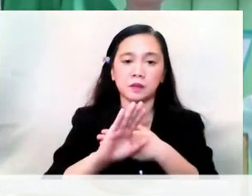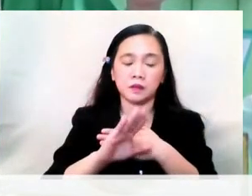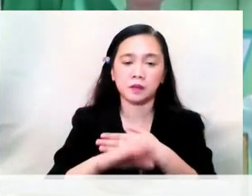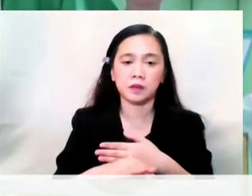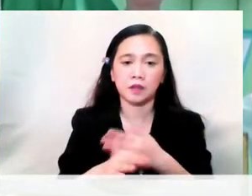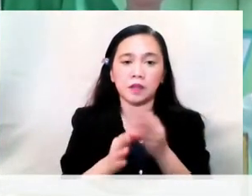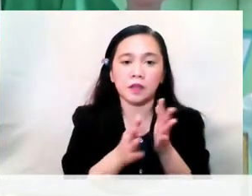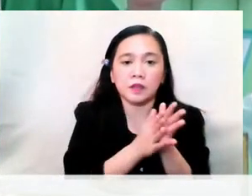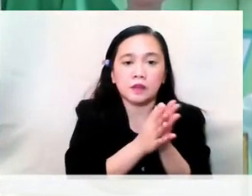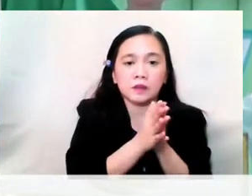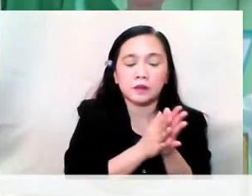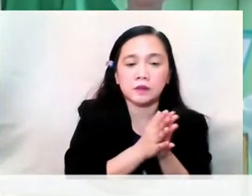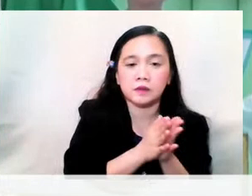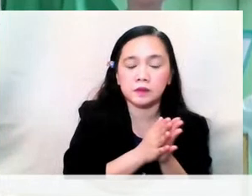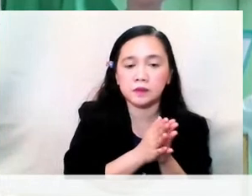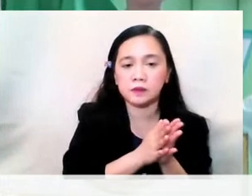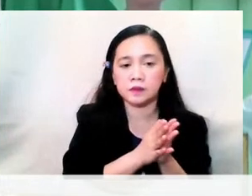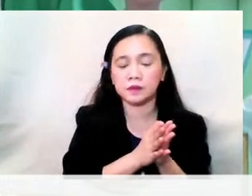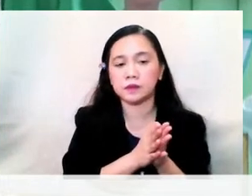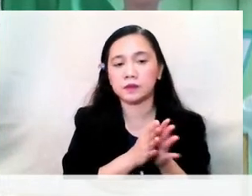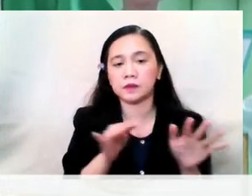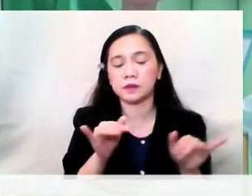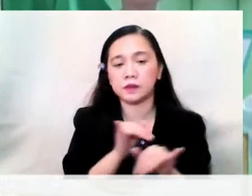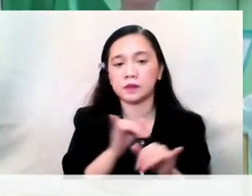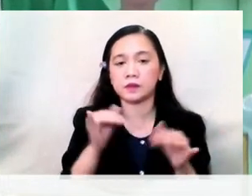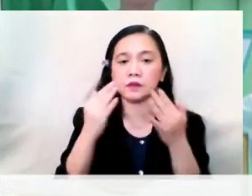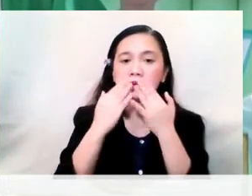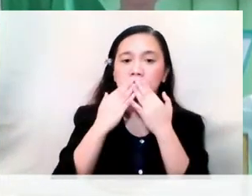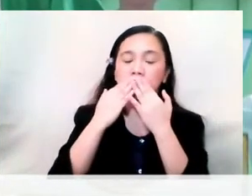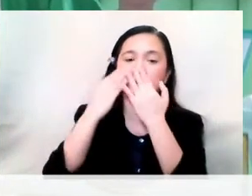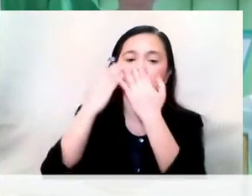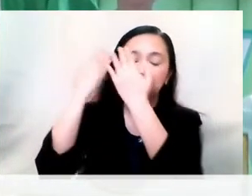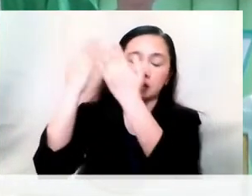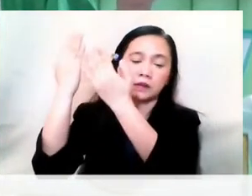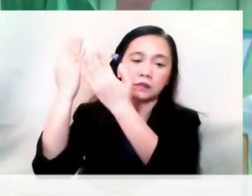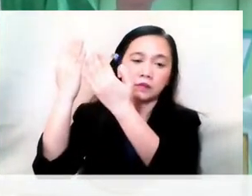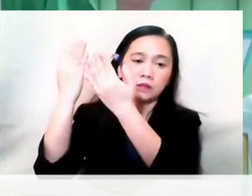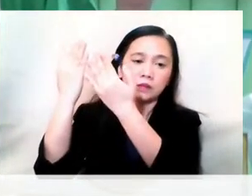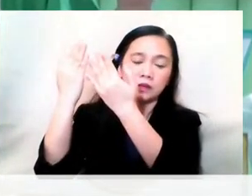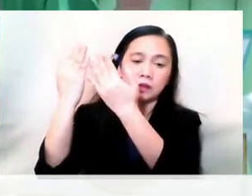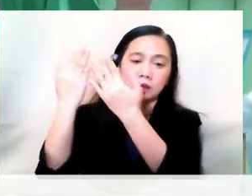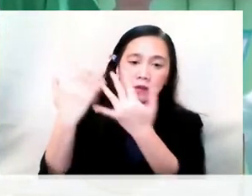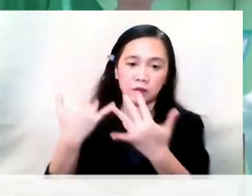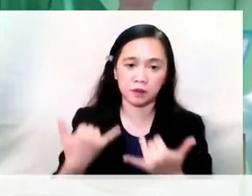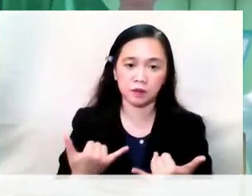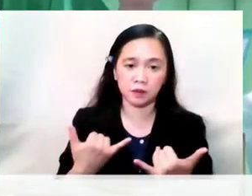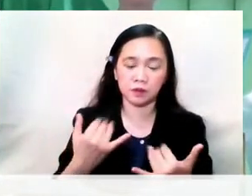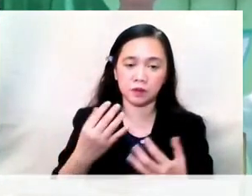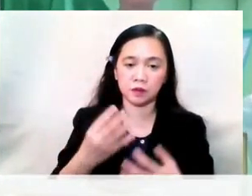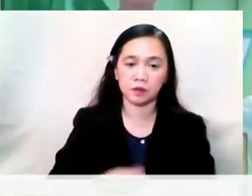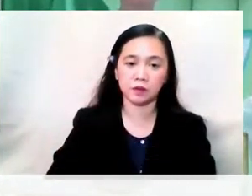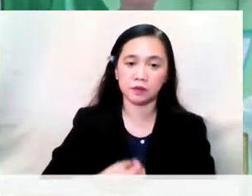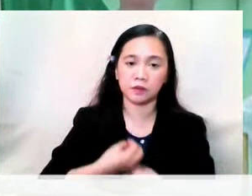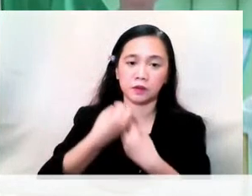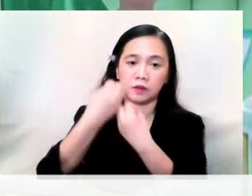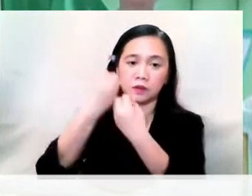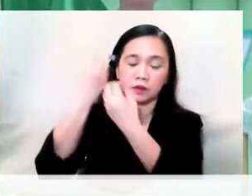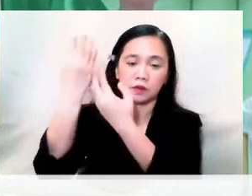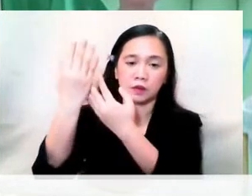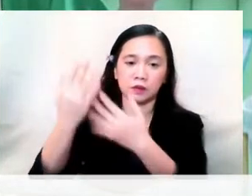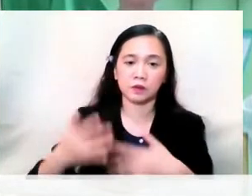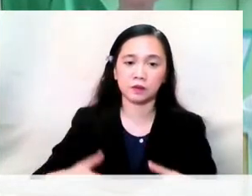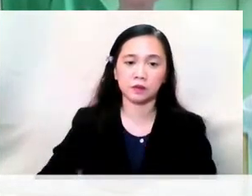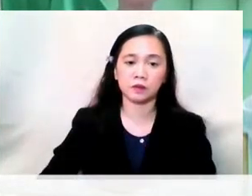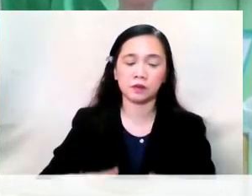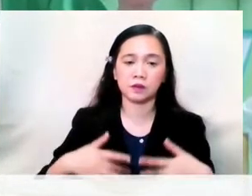pinananabikan. Kaya bilang pasasalamat, ngayon aming iniaalay sa iyo ang buhay at banal